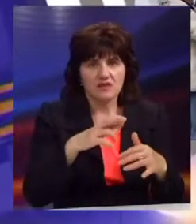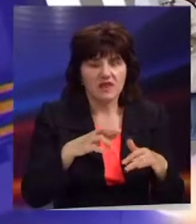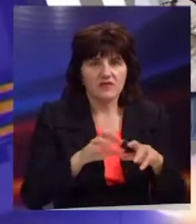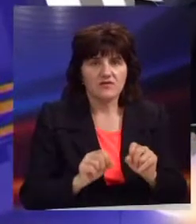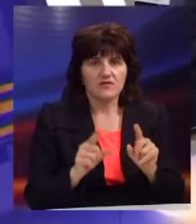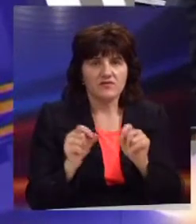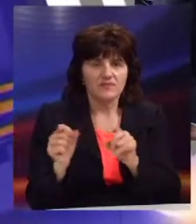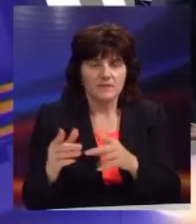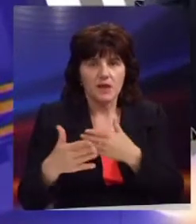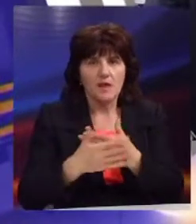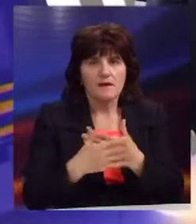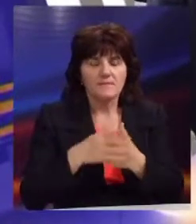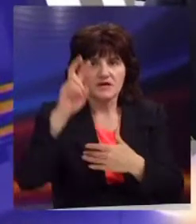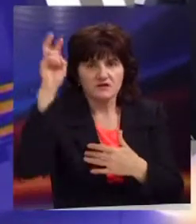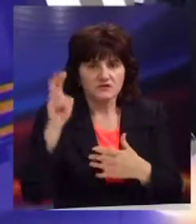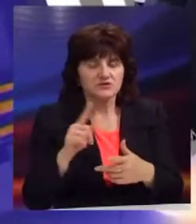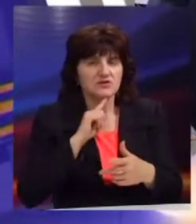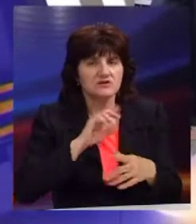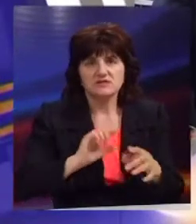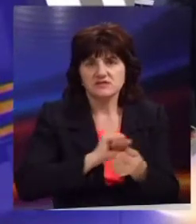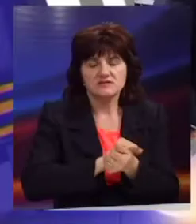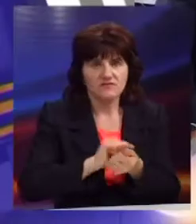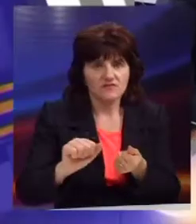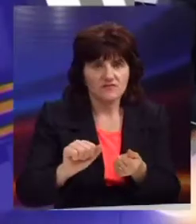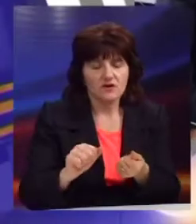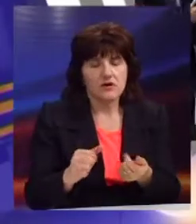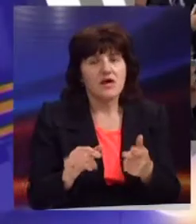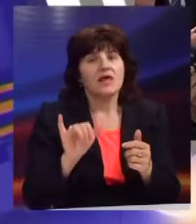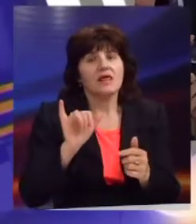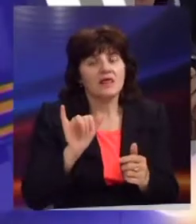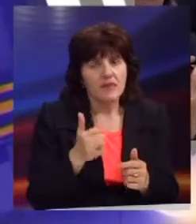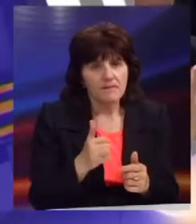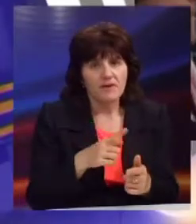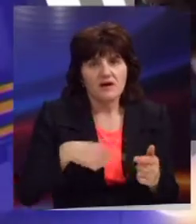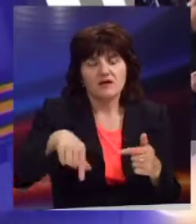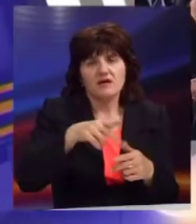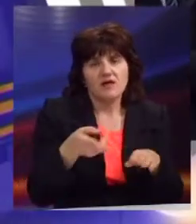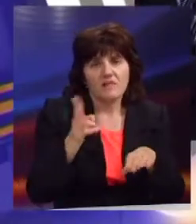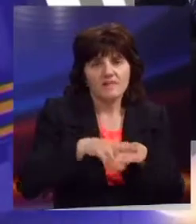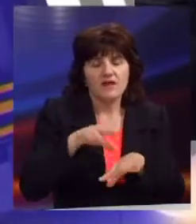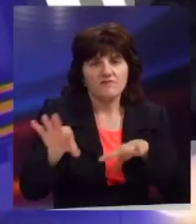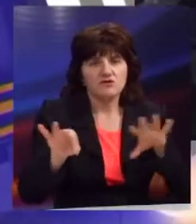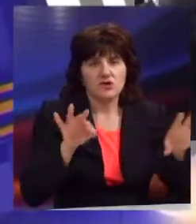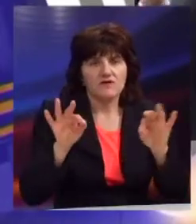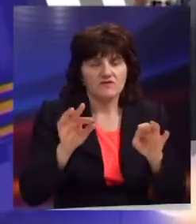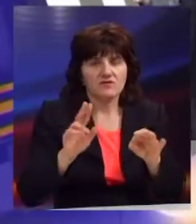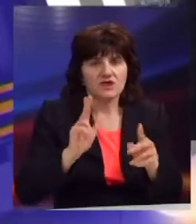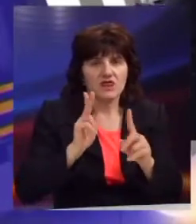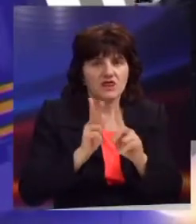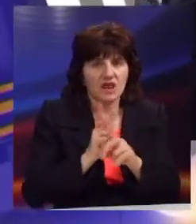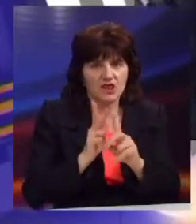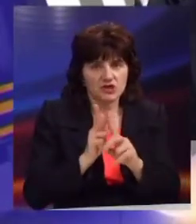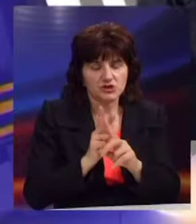internet oglašavanja i preko Nacionalne službe za zapošljavanje, a da je ipak većina radnika izabrana na treći